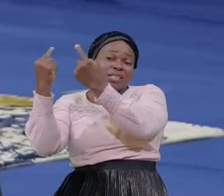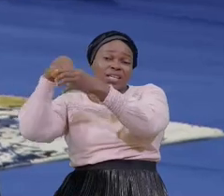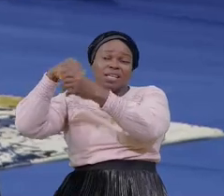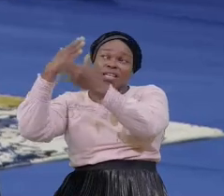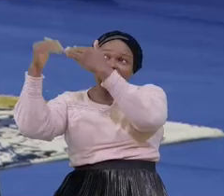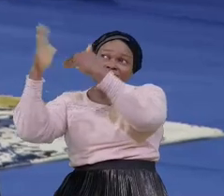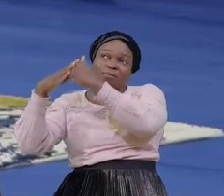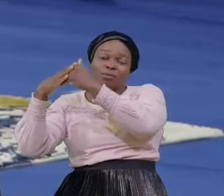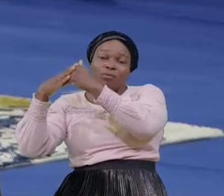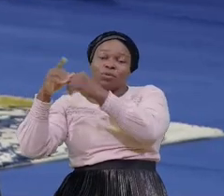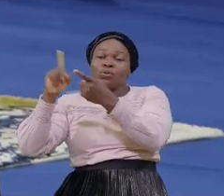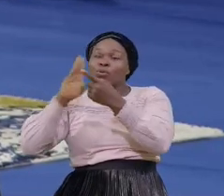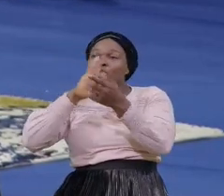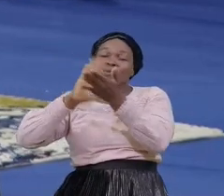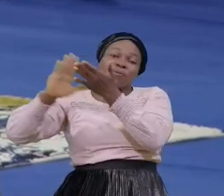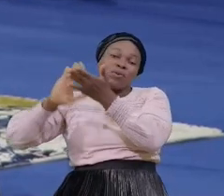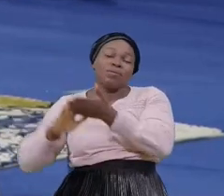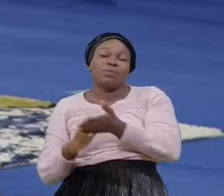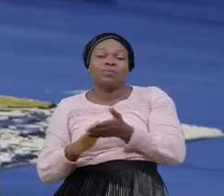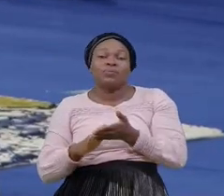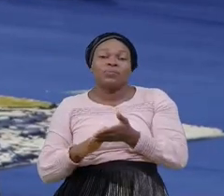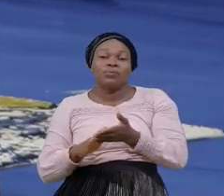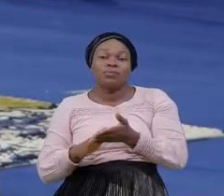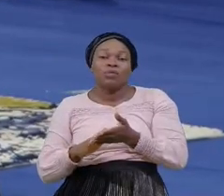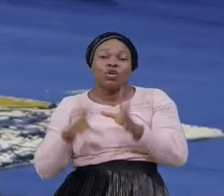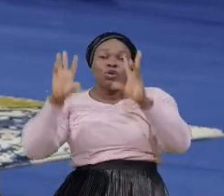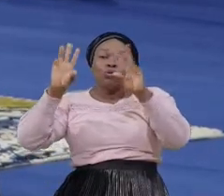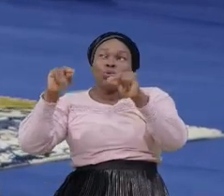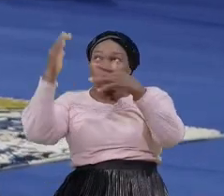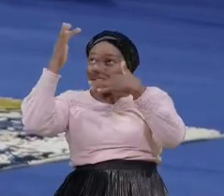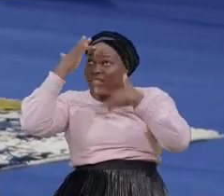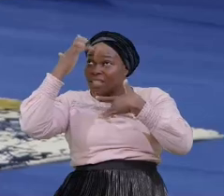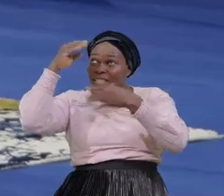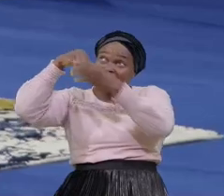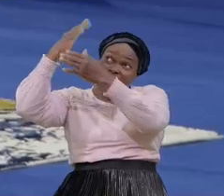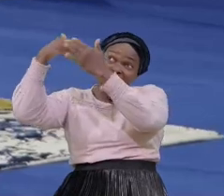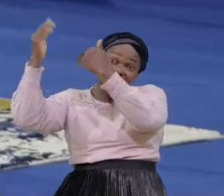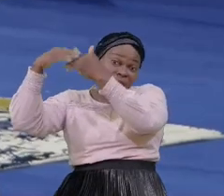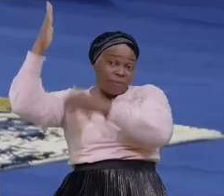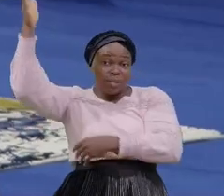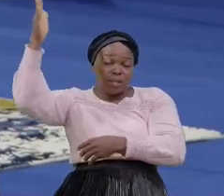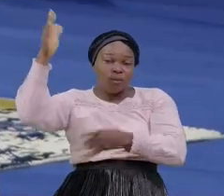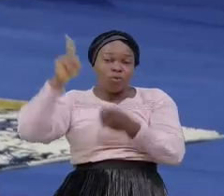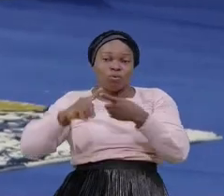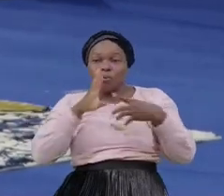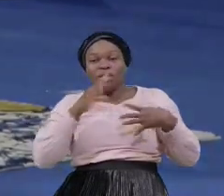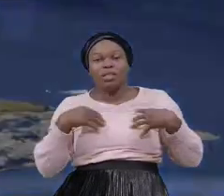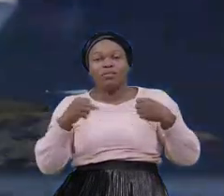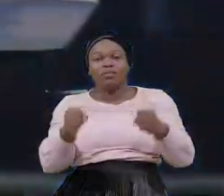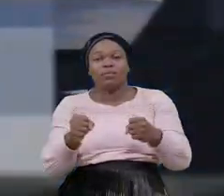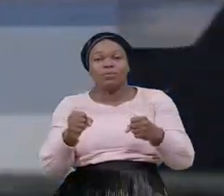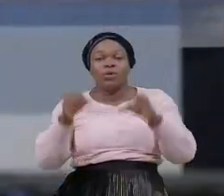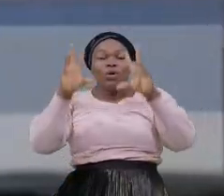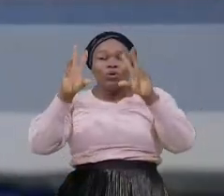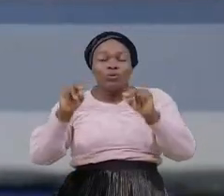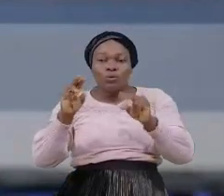au ciel à pardonner. Il n'y a pas de maladie au ciel à guérir. Il n'y a